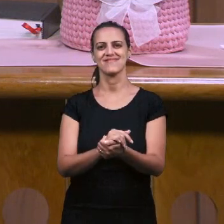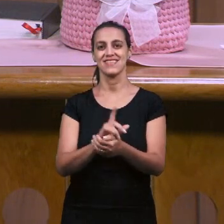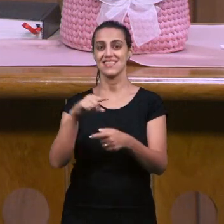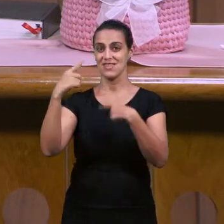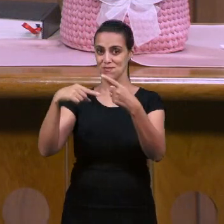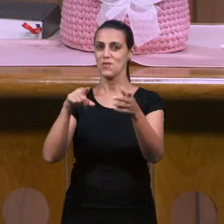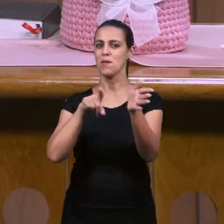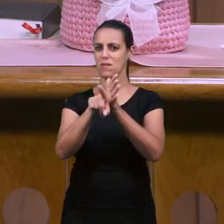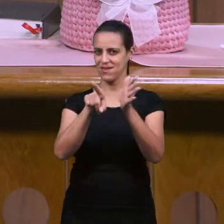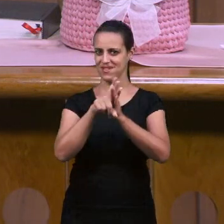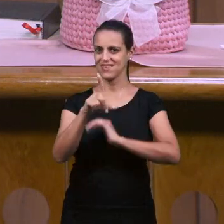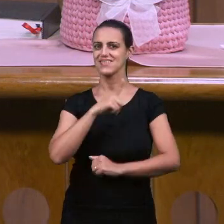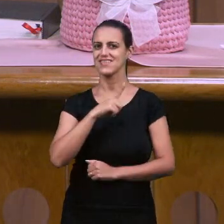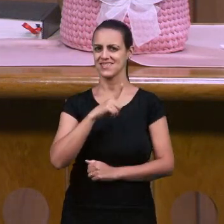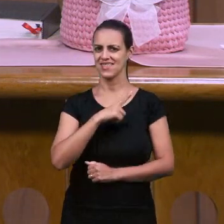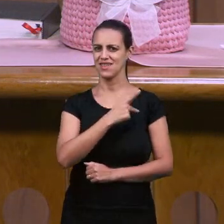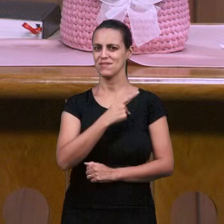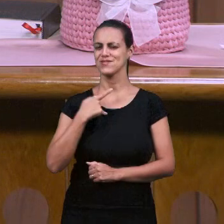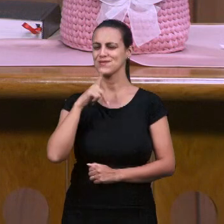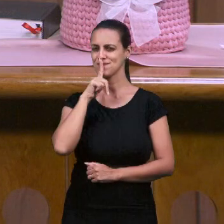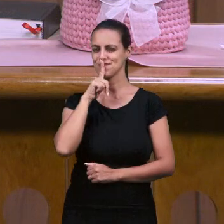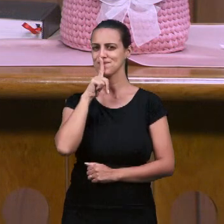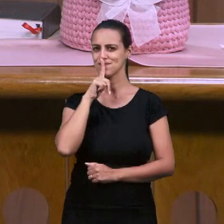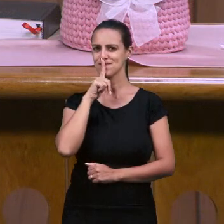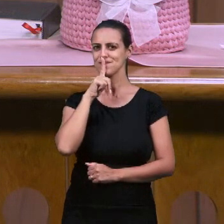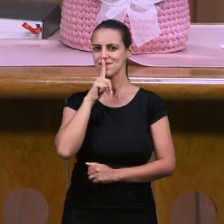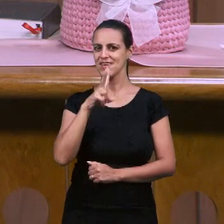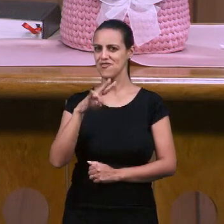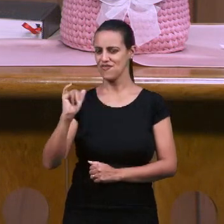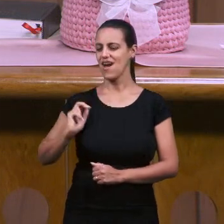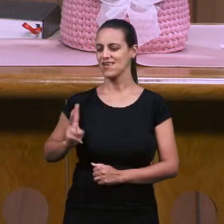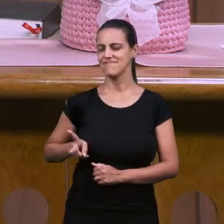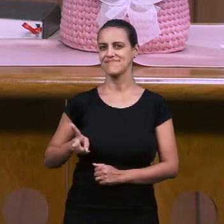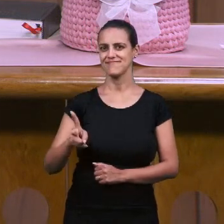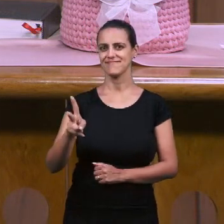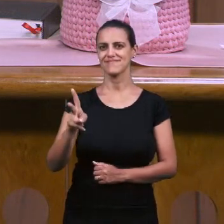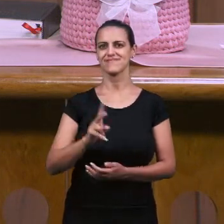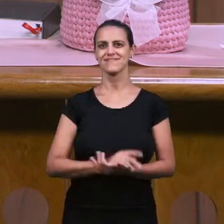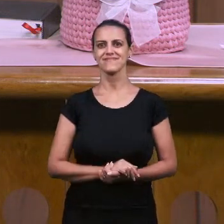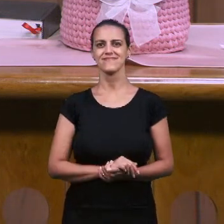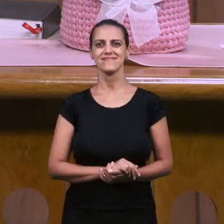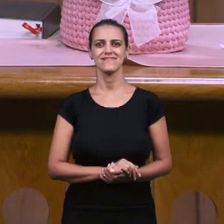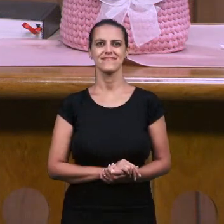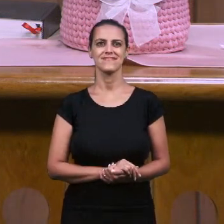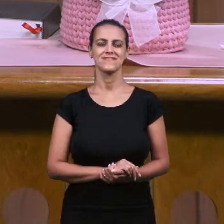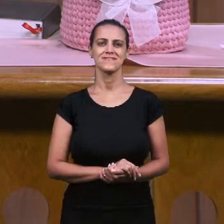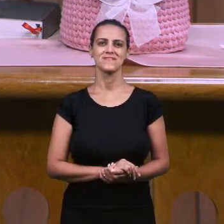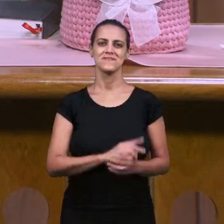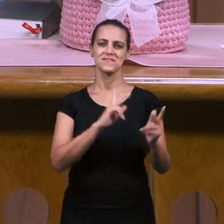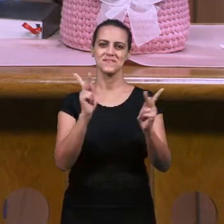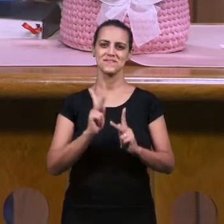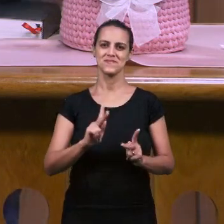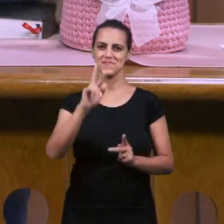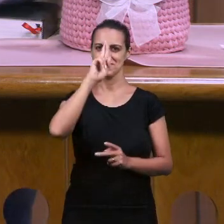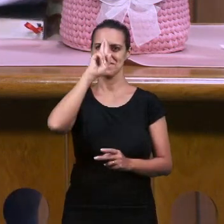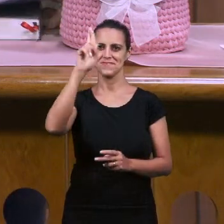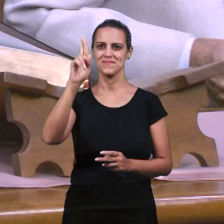peu viendront. Naturellement, le pasteur Gilles va donner la continuité pour finir ce moment. La paix du